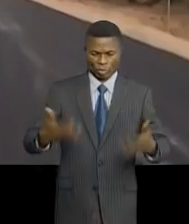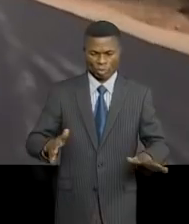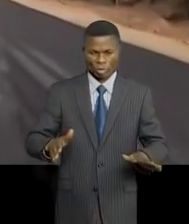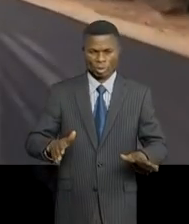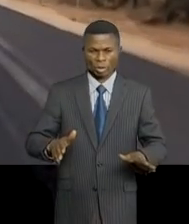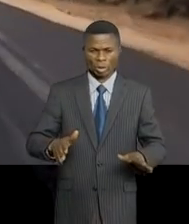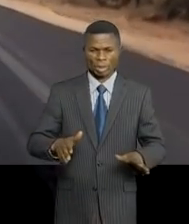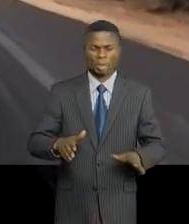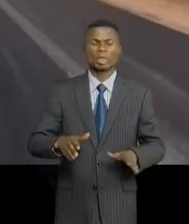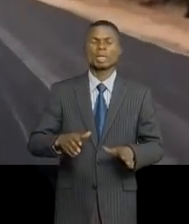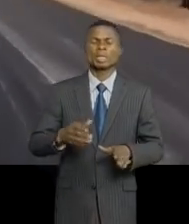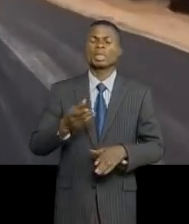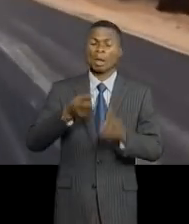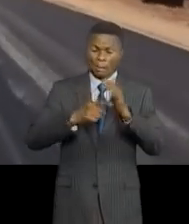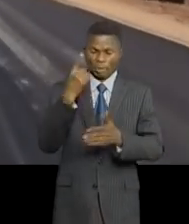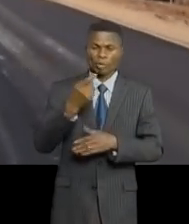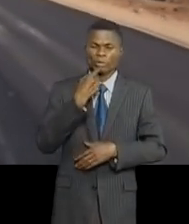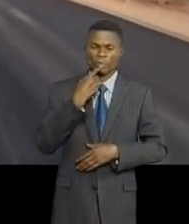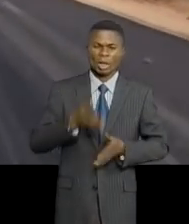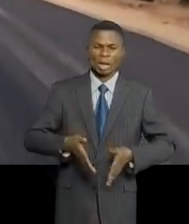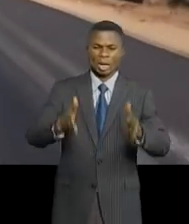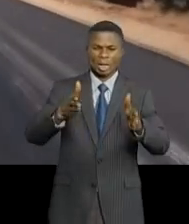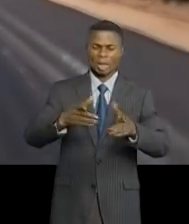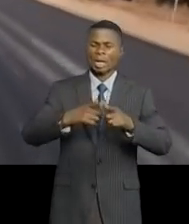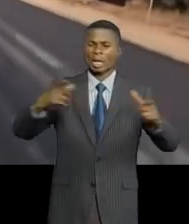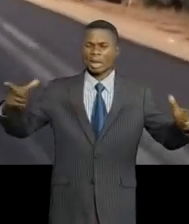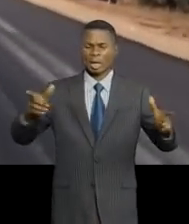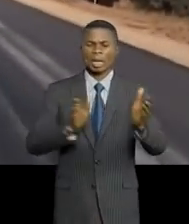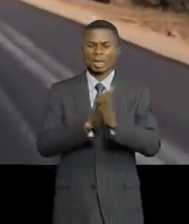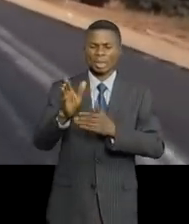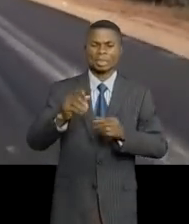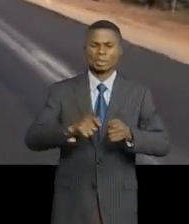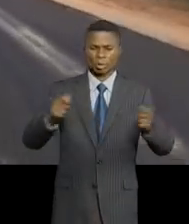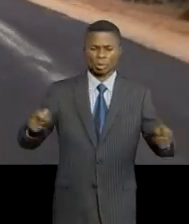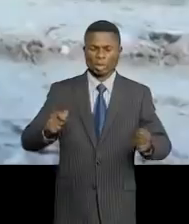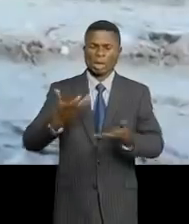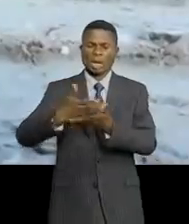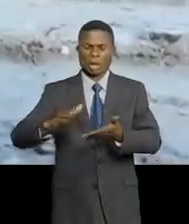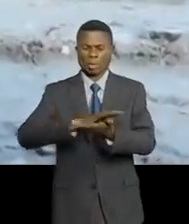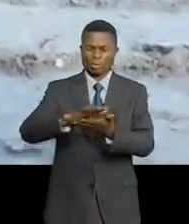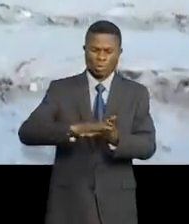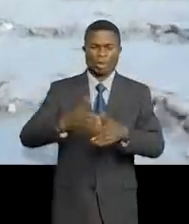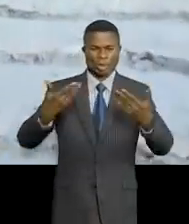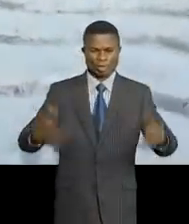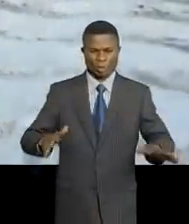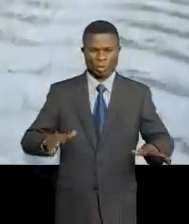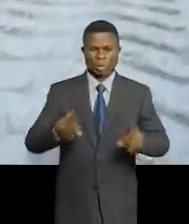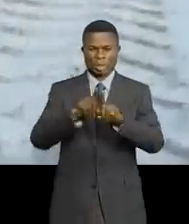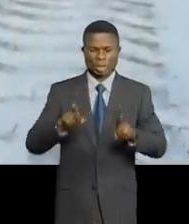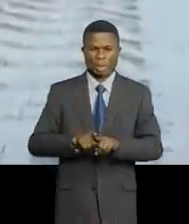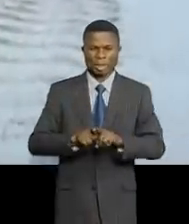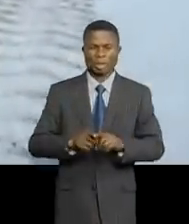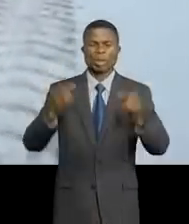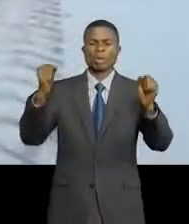pour la première fois de son histoire. La chaussée a été élargie à 15 mètres, une bonne partie a reçu sa couche de fondation et a été stabilisée